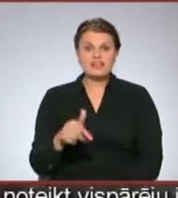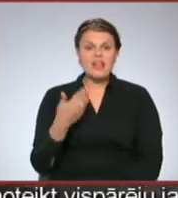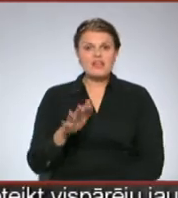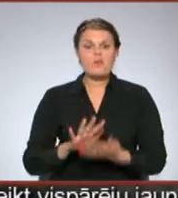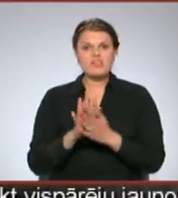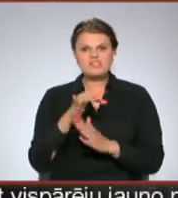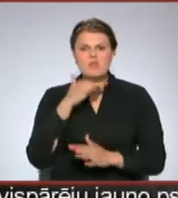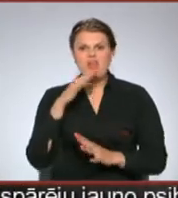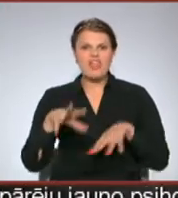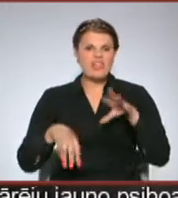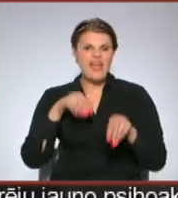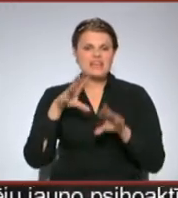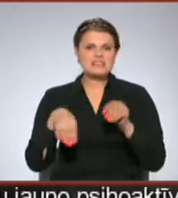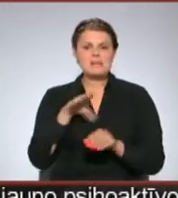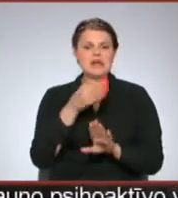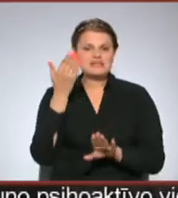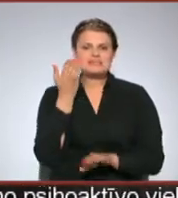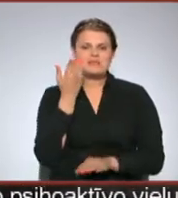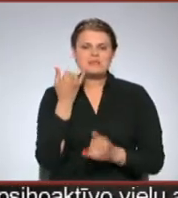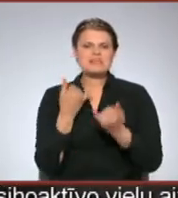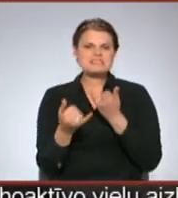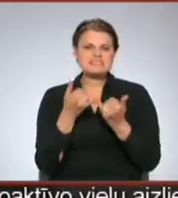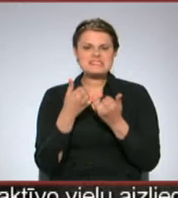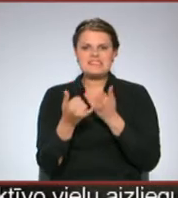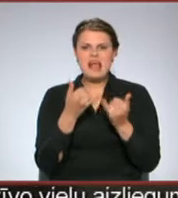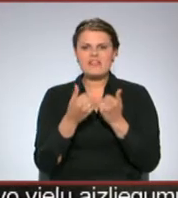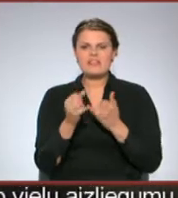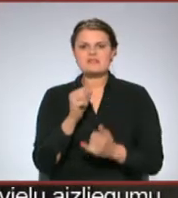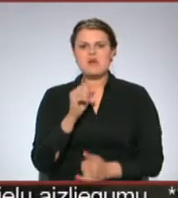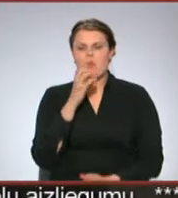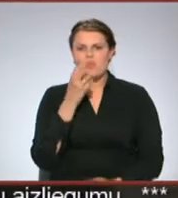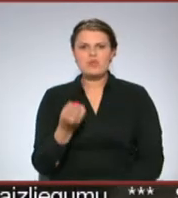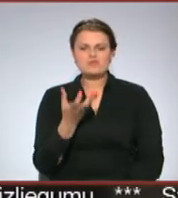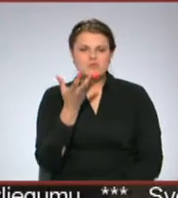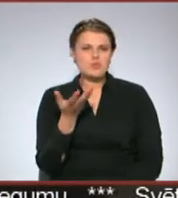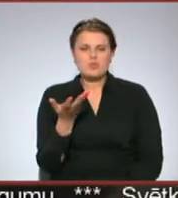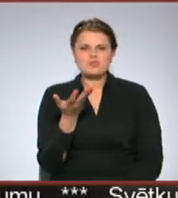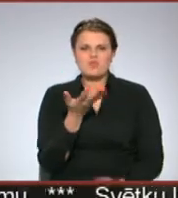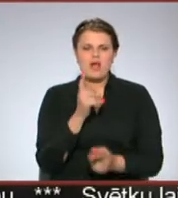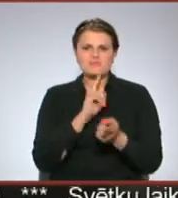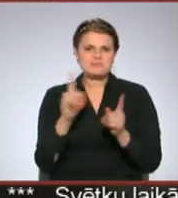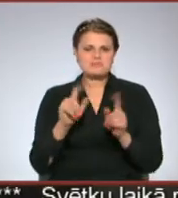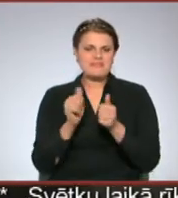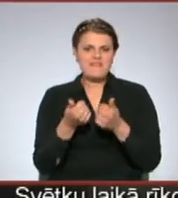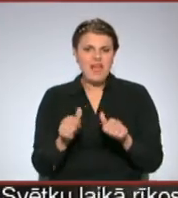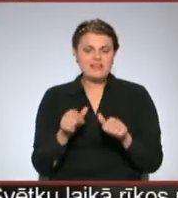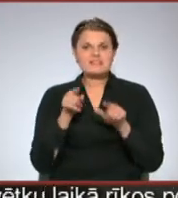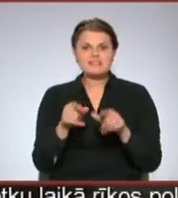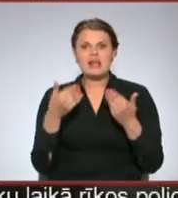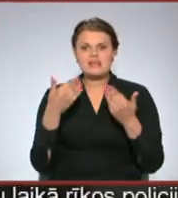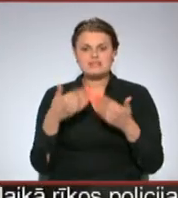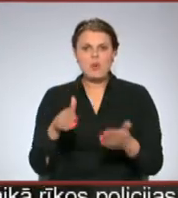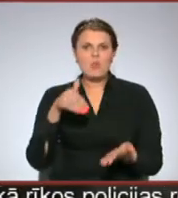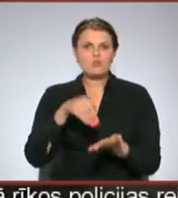izaugtās nezāles, kas ir, ko mēs kādreiz sautās dzeltenās, tās nav ūdens rostās, kaut kādu paveidi, ja? Tās jau